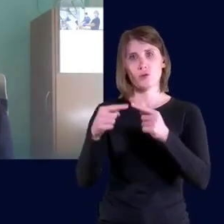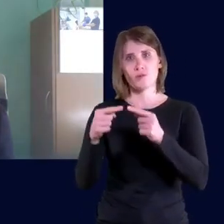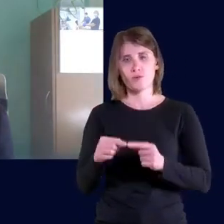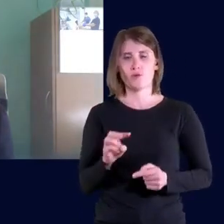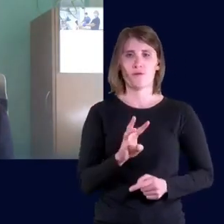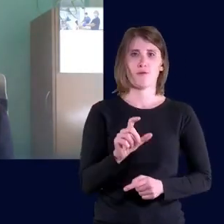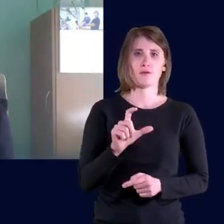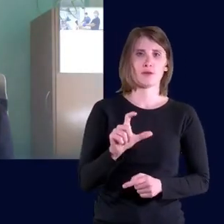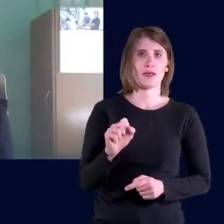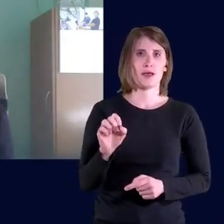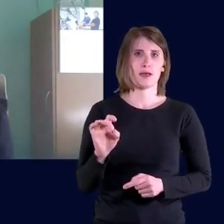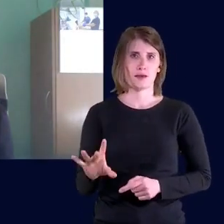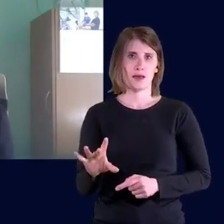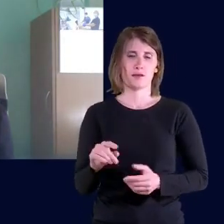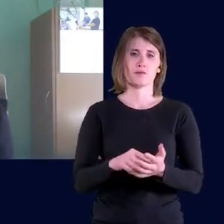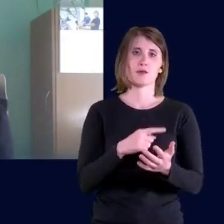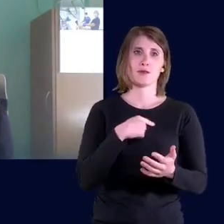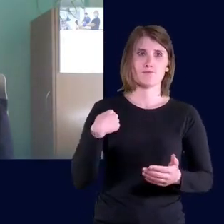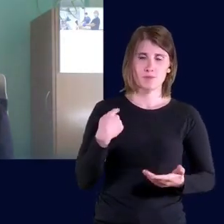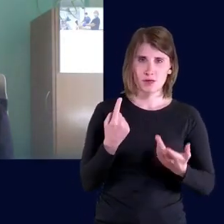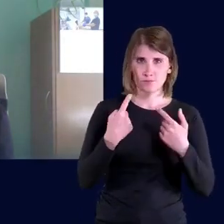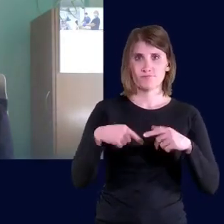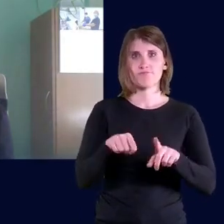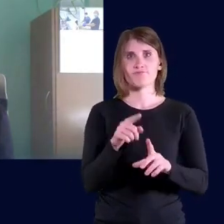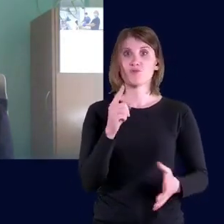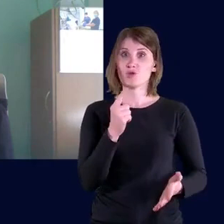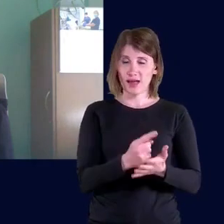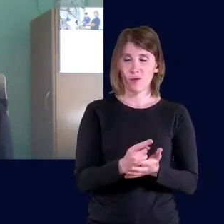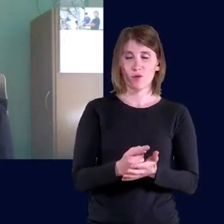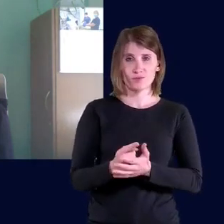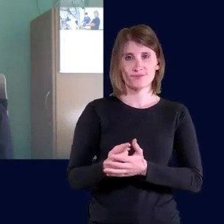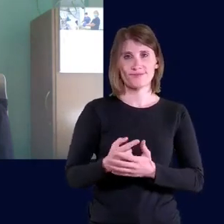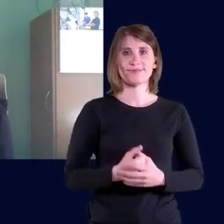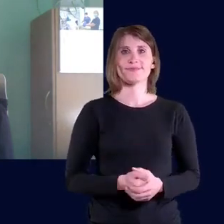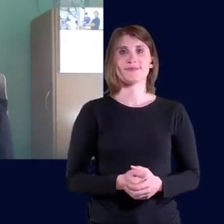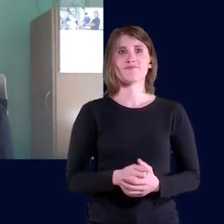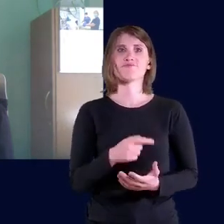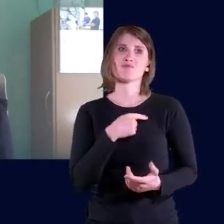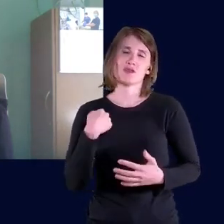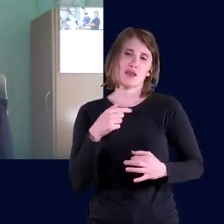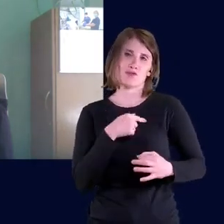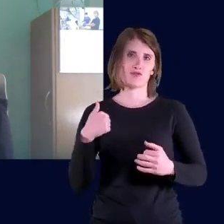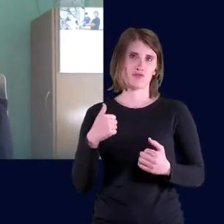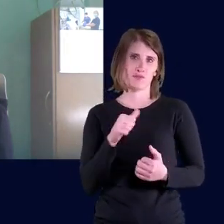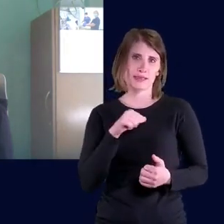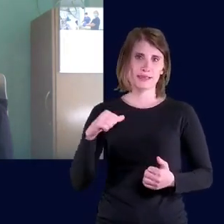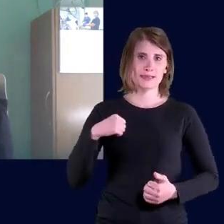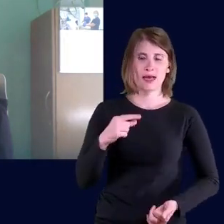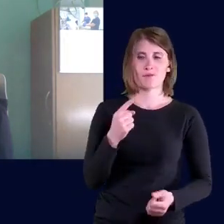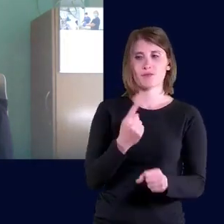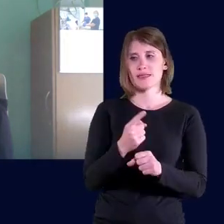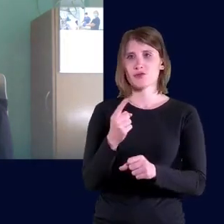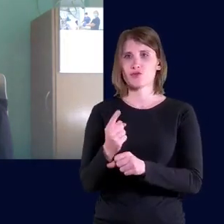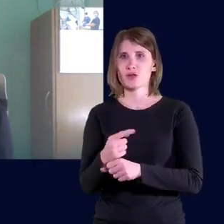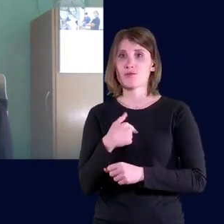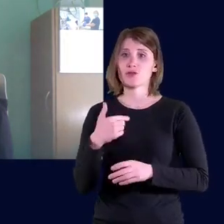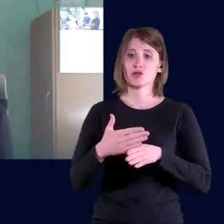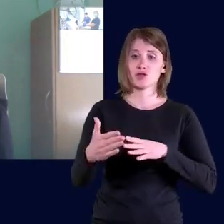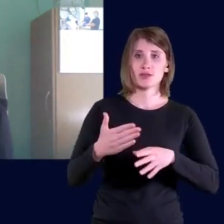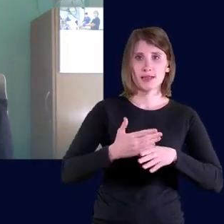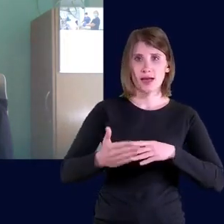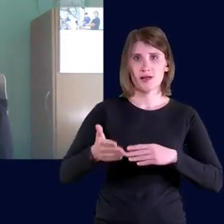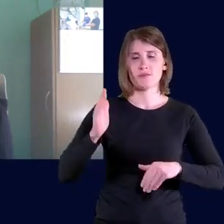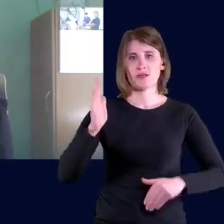no i ten to kryterium spełniliśmy No i teraz już raczej od nas zależy to czy dalej